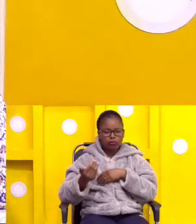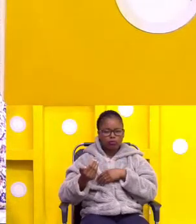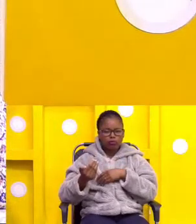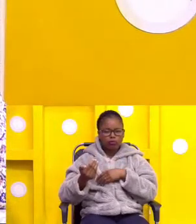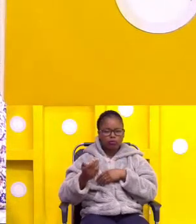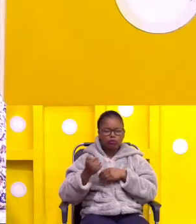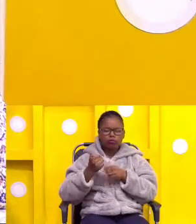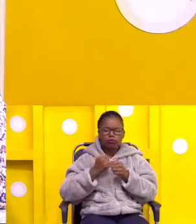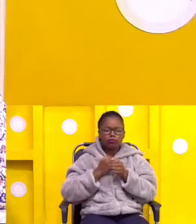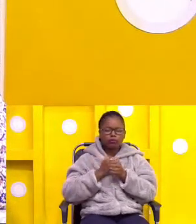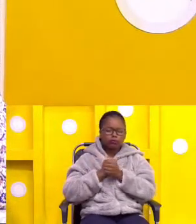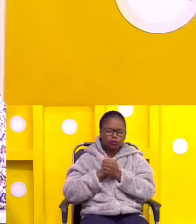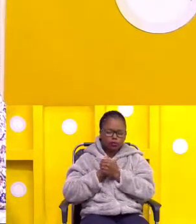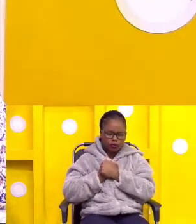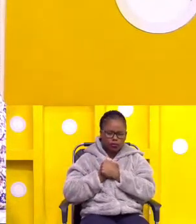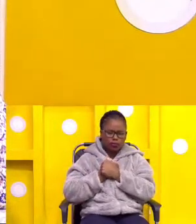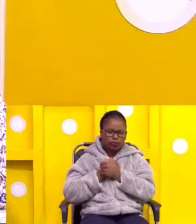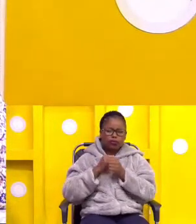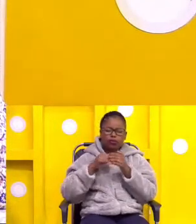ndamwendete.